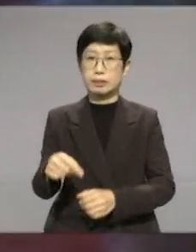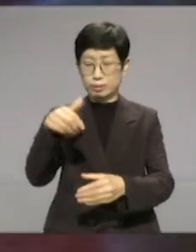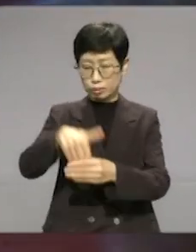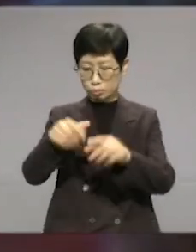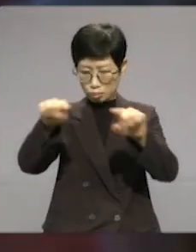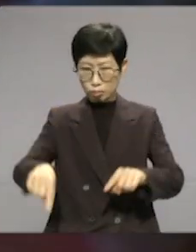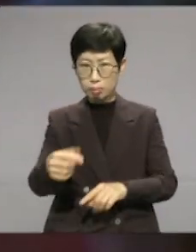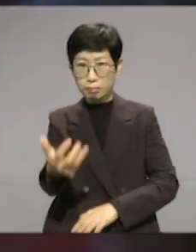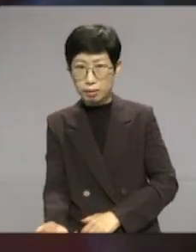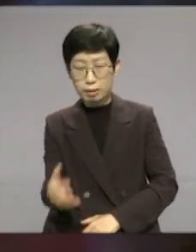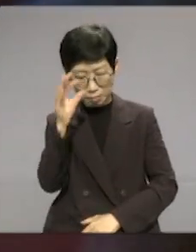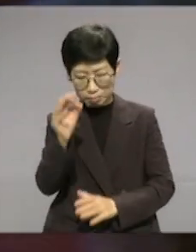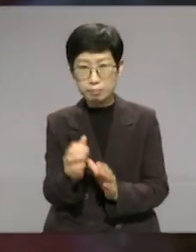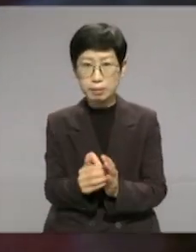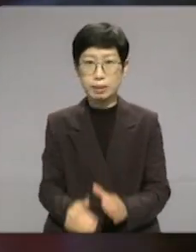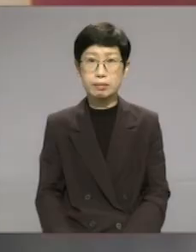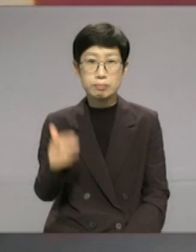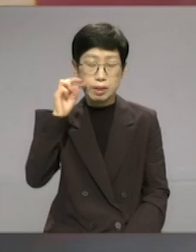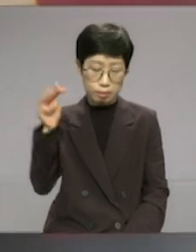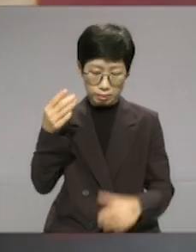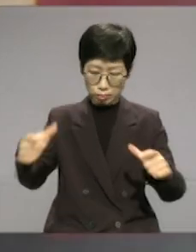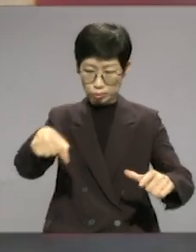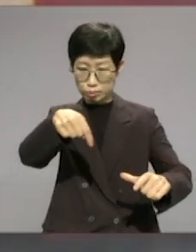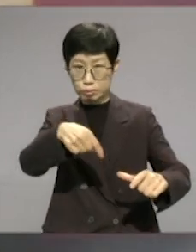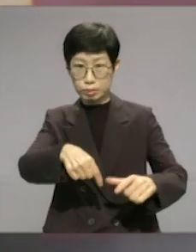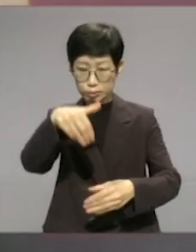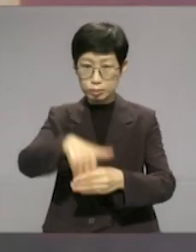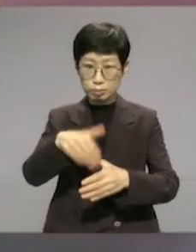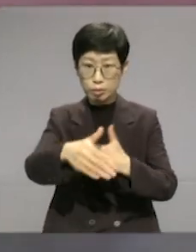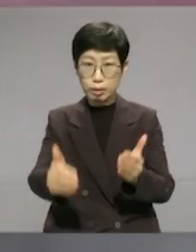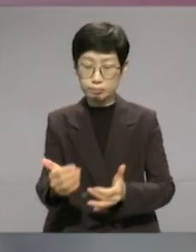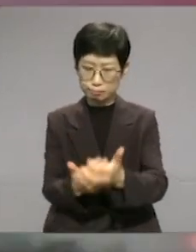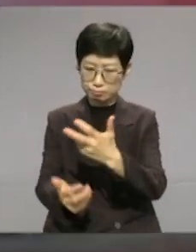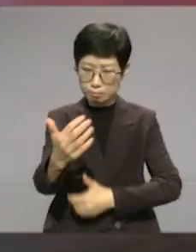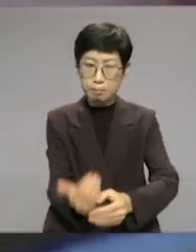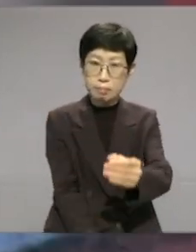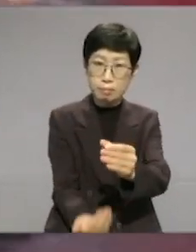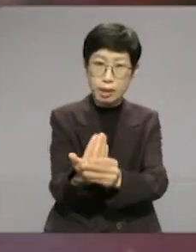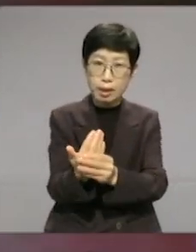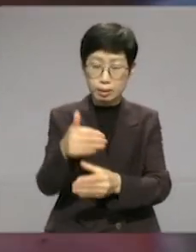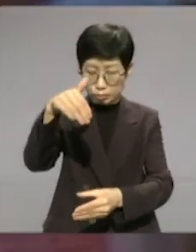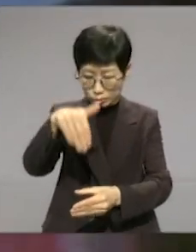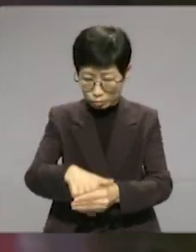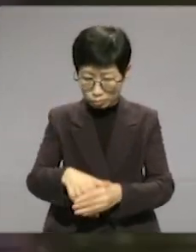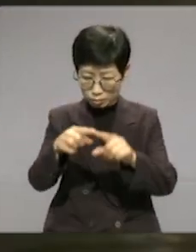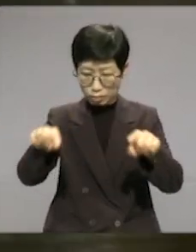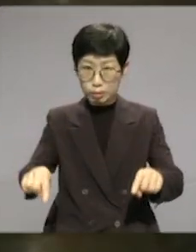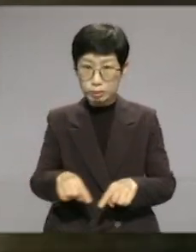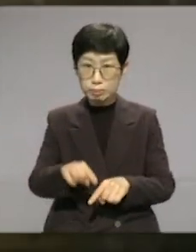현지 시간 28일 미 워싱턴주 밴쿠버의 한 투표함에 불리나 투표용지 수백장이